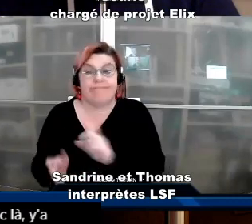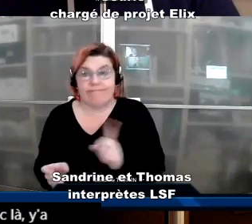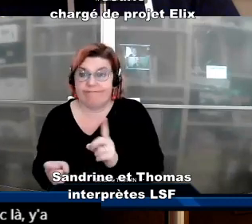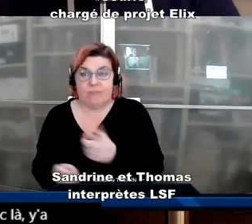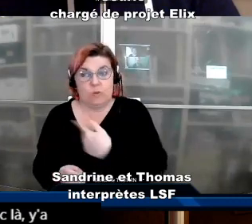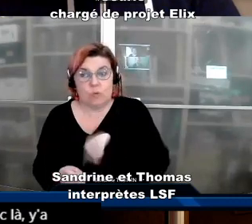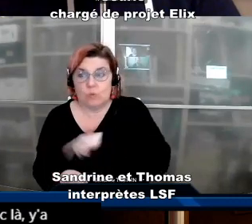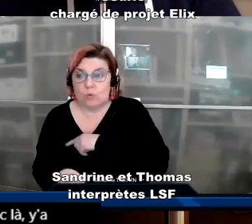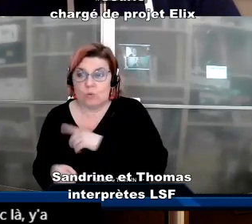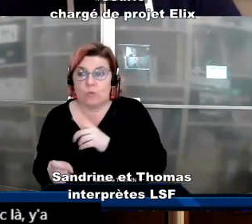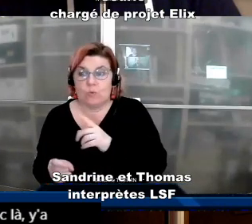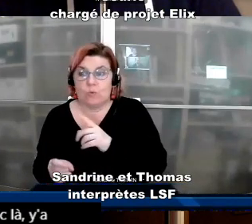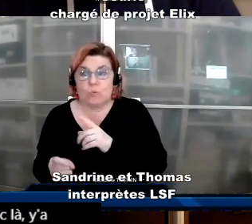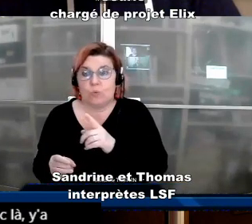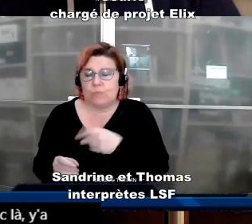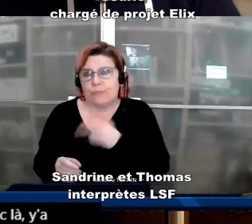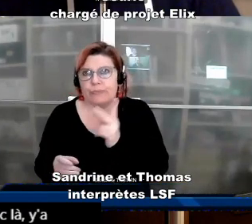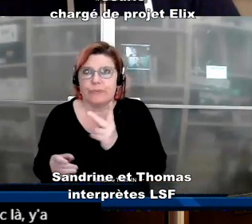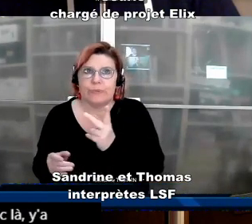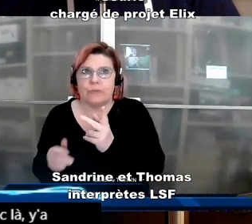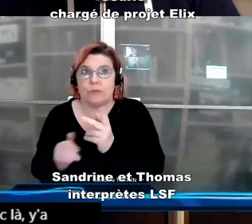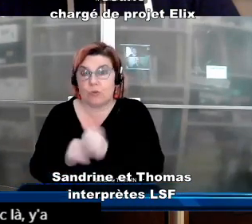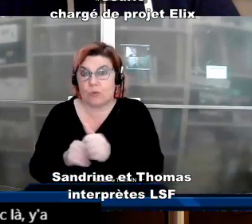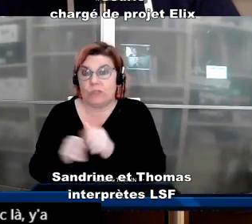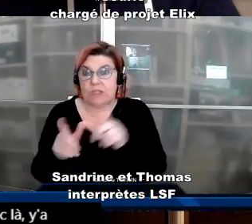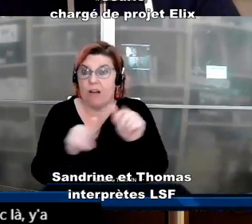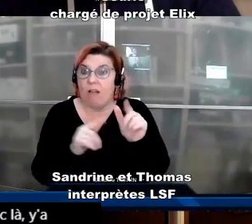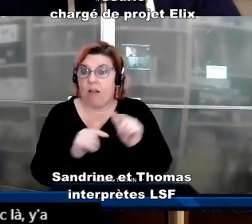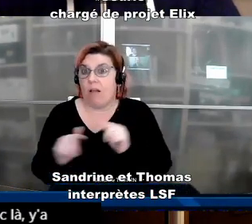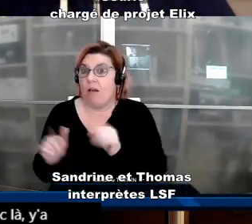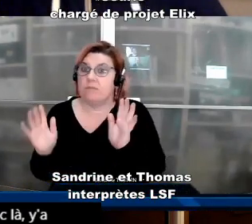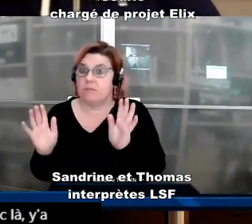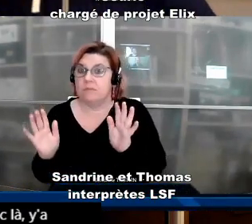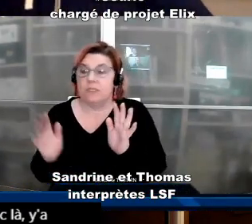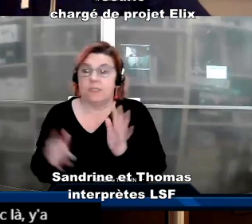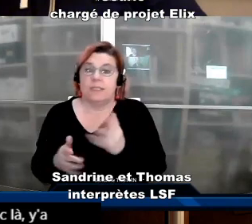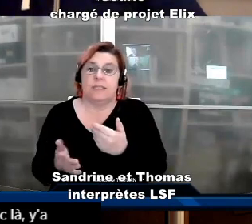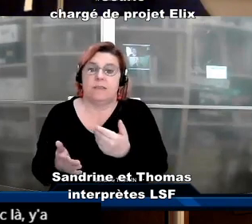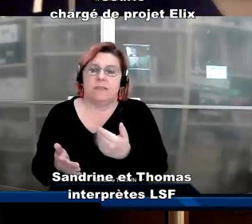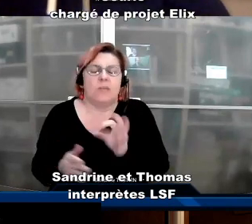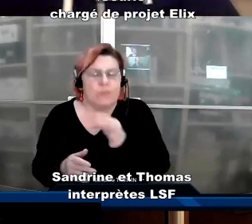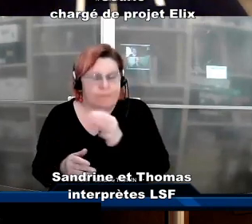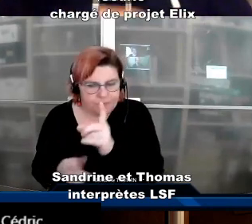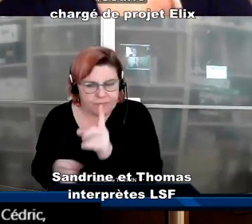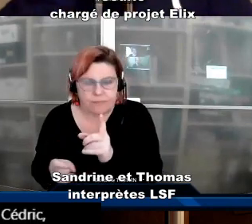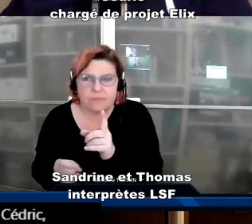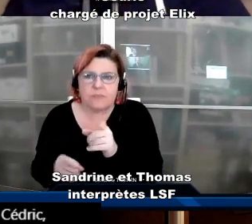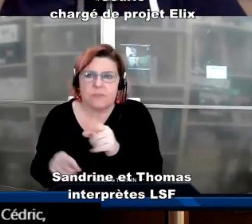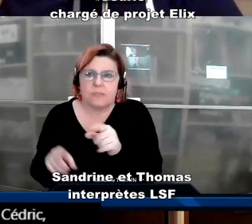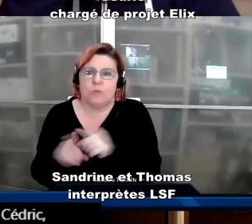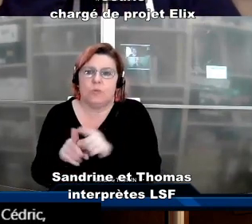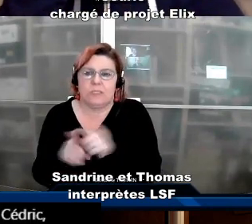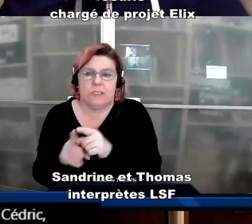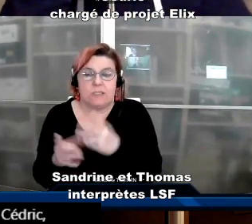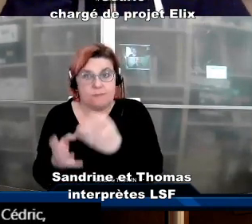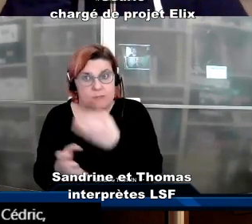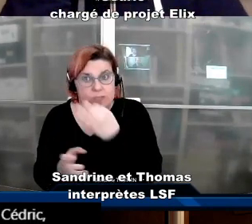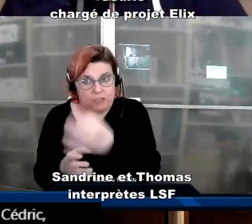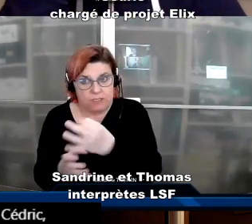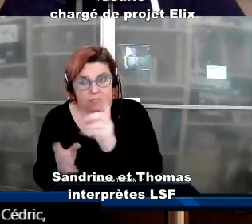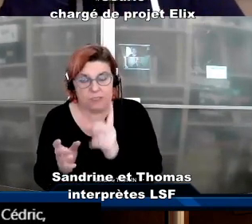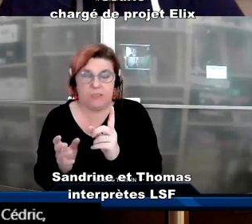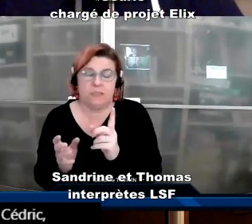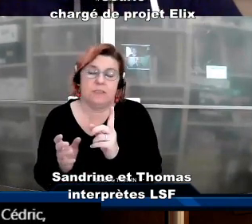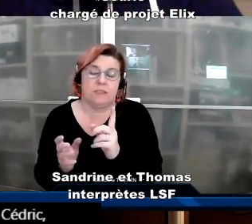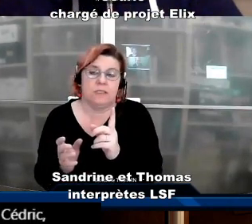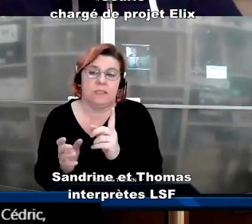plutôt, on est plutôt le reflet de ce qui existe. Voilà. Et donc, oui, j'insiste, il y a une chose sur laquelle j'insiste, c'est